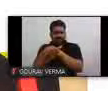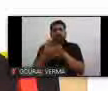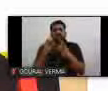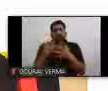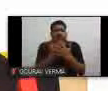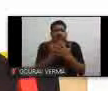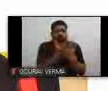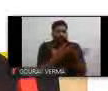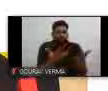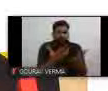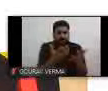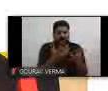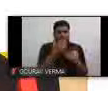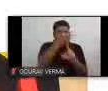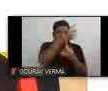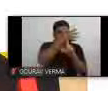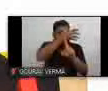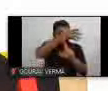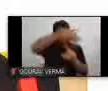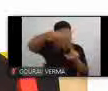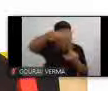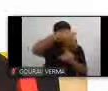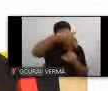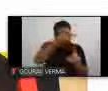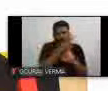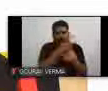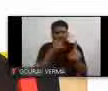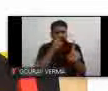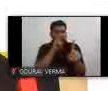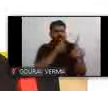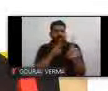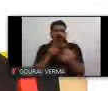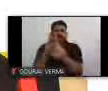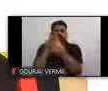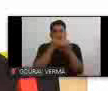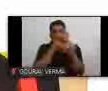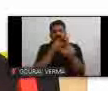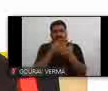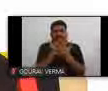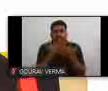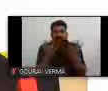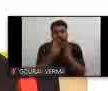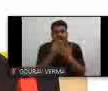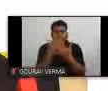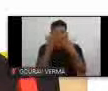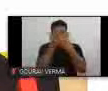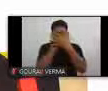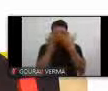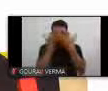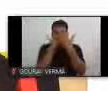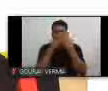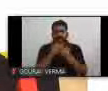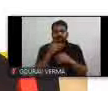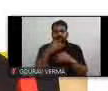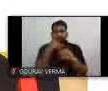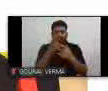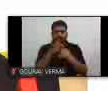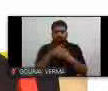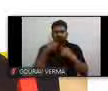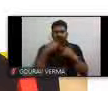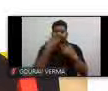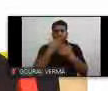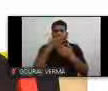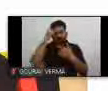and their background. That is how clearly your child can see the elements of an image. यहाँ पे आप देखोगे तो एक contrast